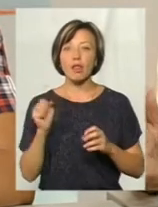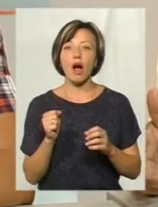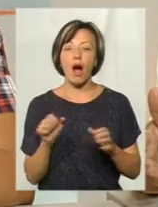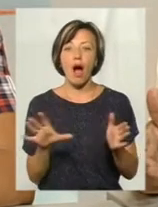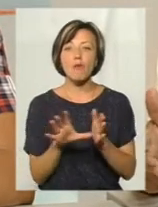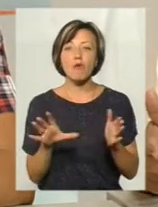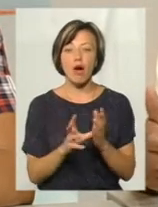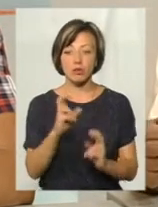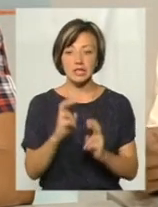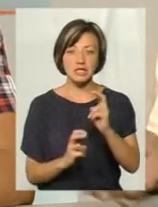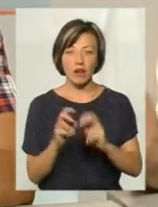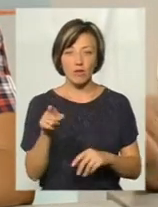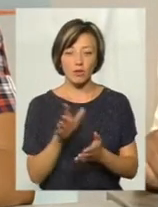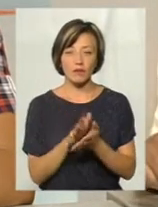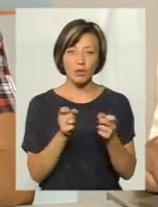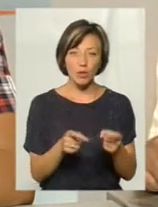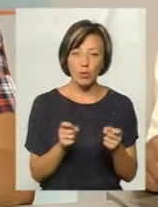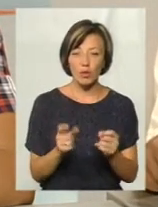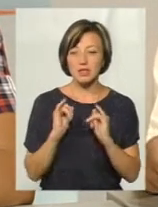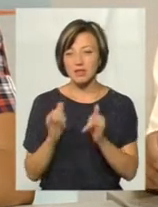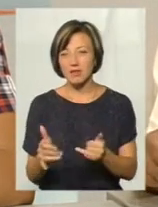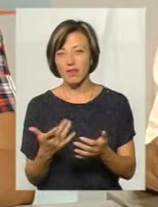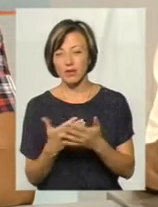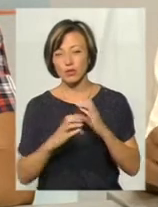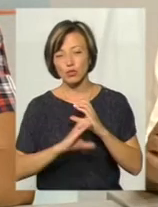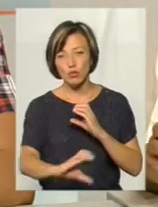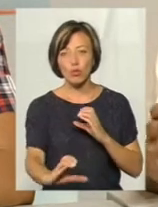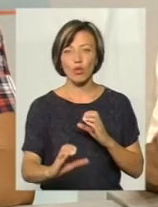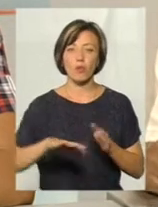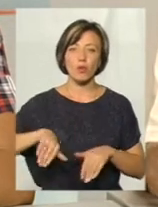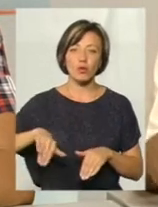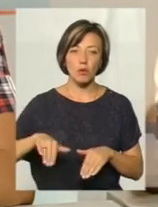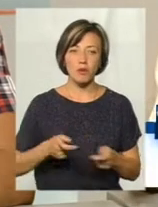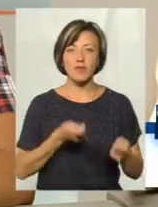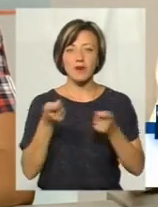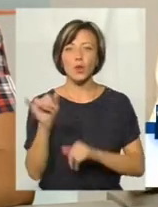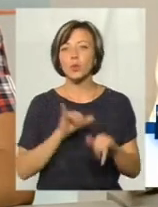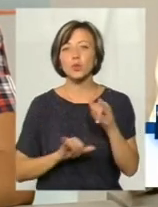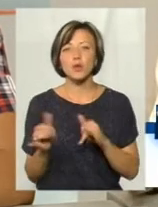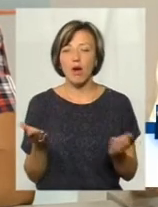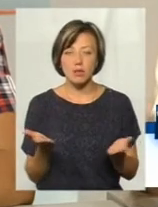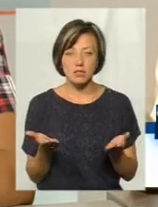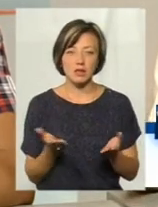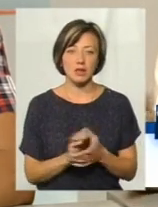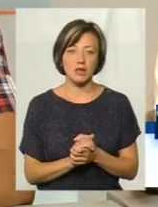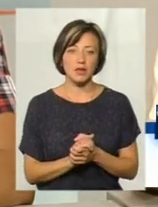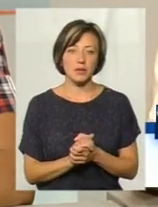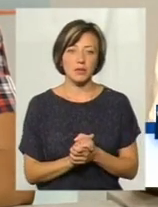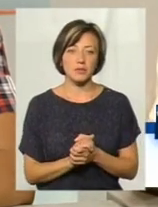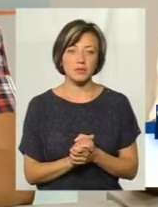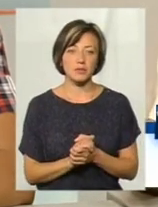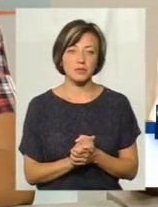що він також десь відходить, то зливав там трубою, то потім вивіз кудись. От. Ну, в